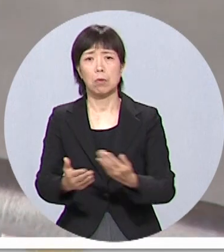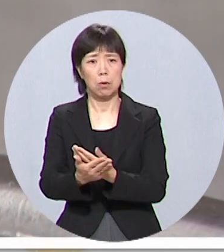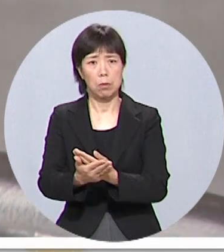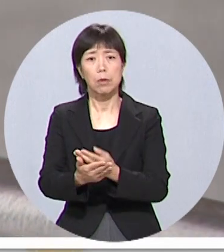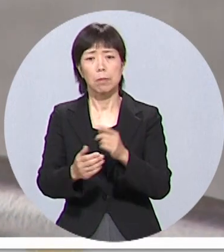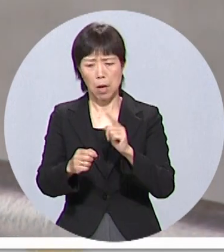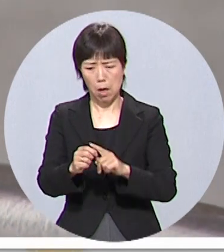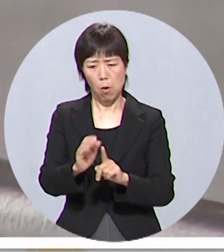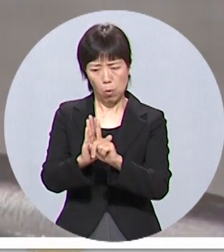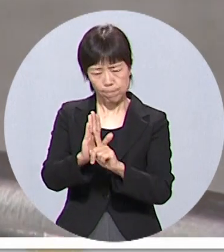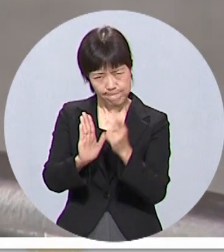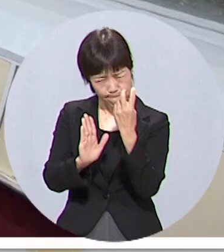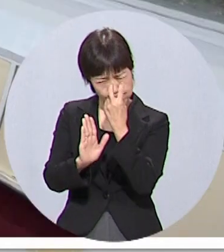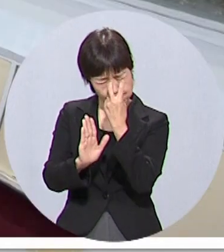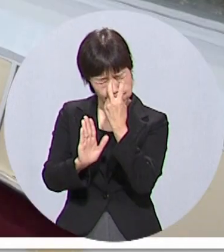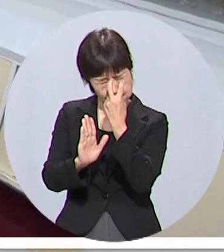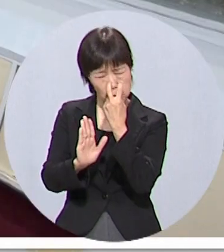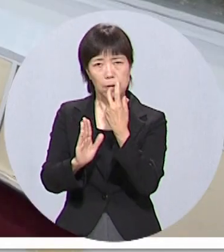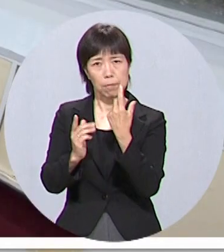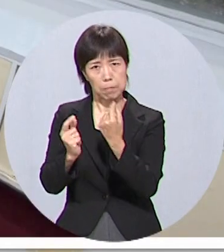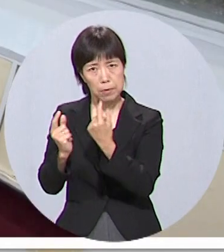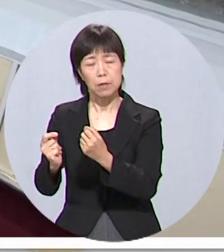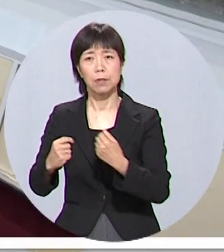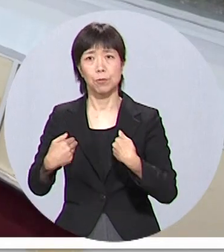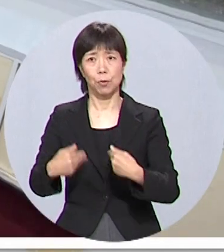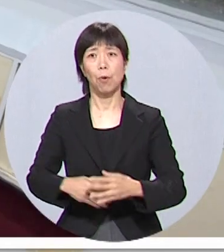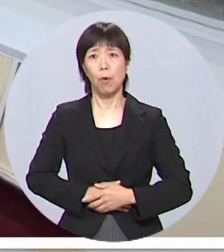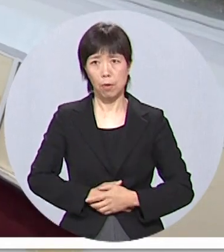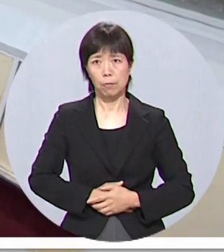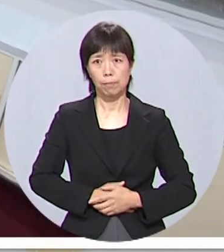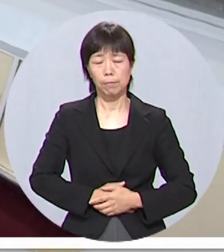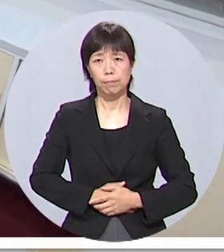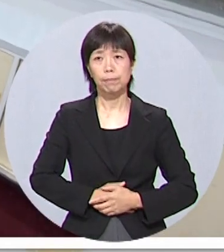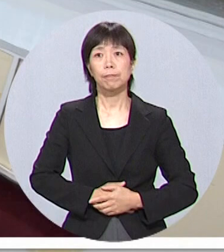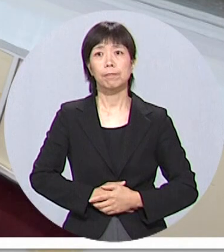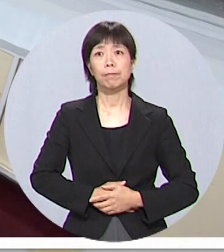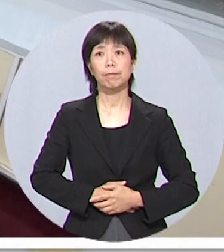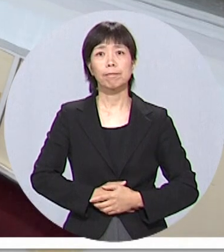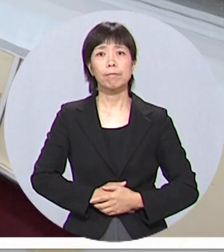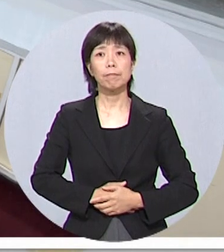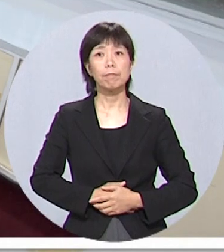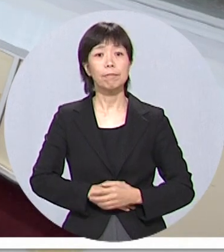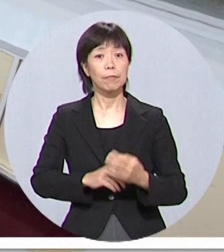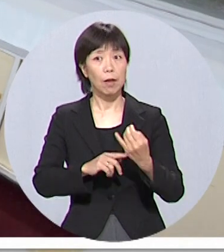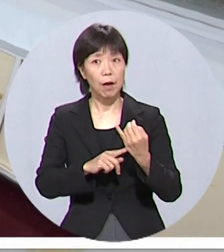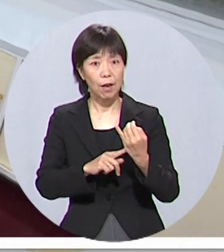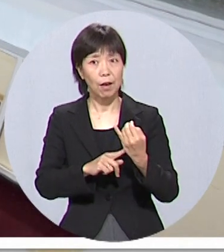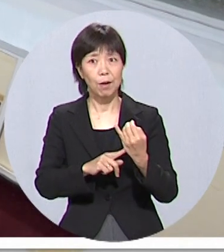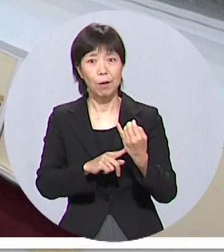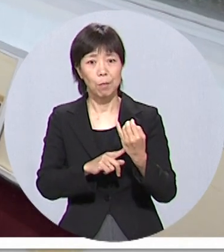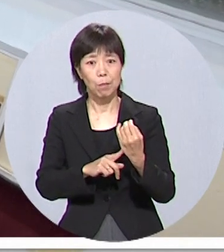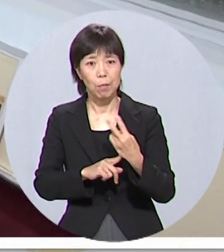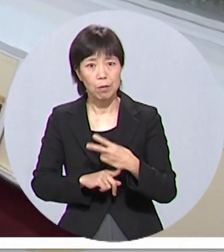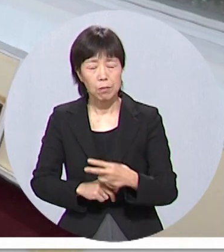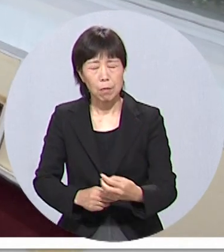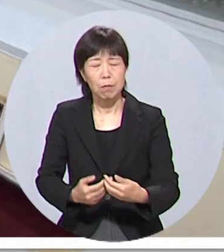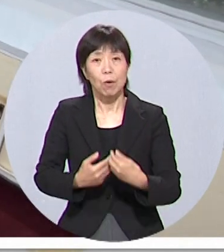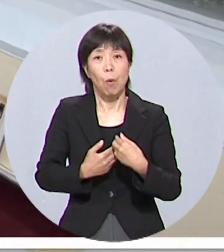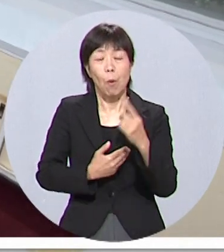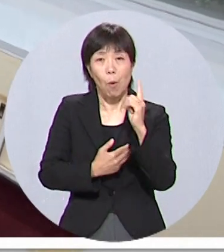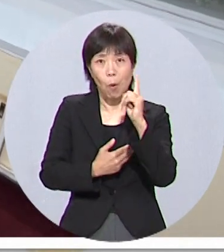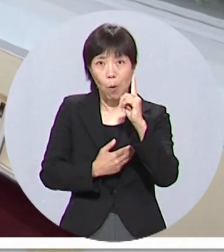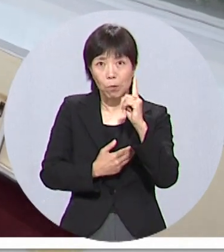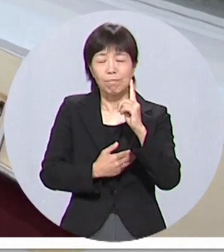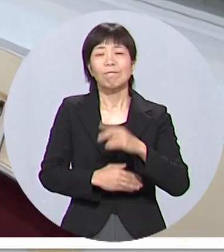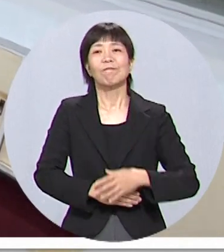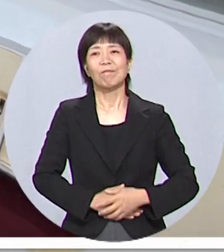ながら煮ていきます。染め上がりを待つアンゴラ村長、またしても望月さんを刺激する一言